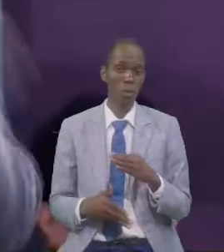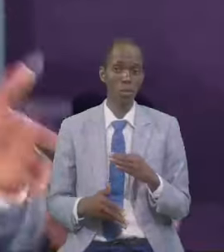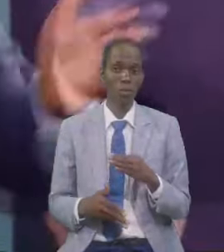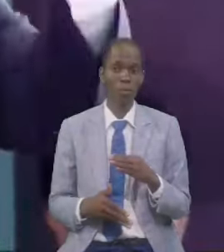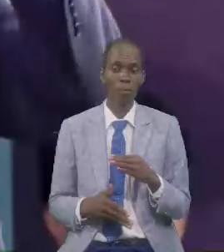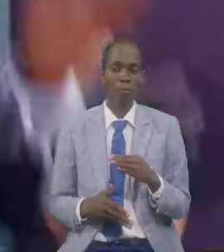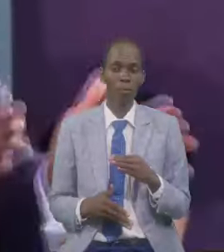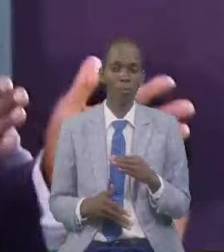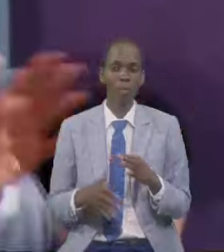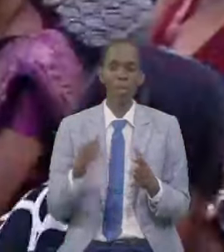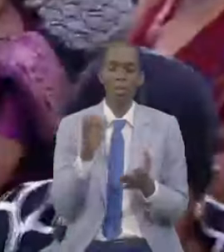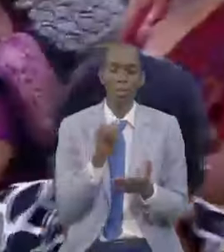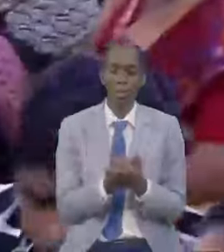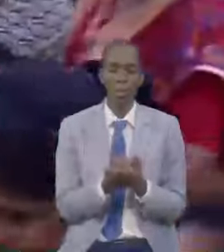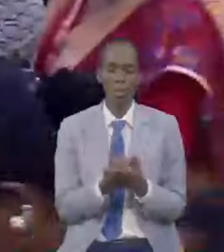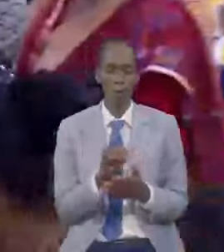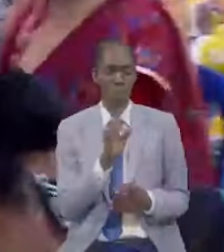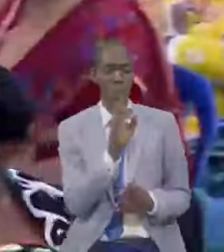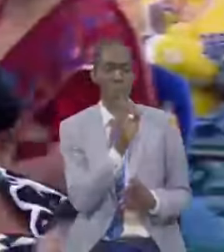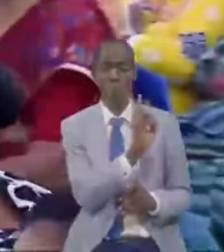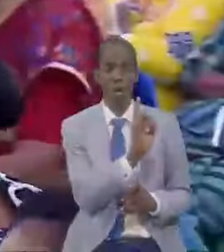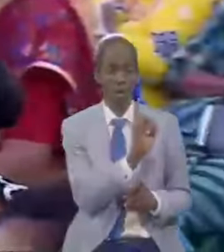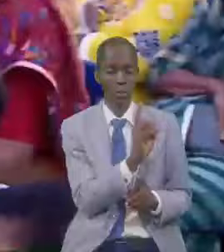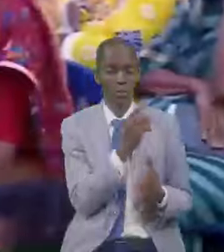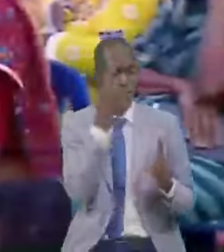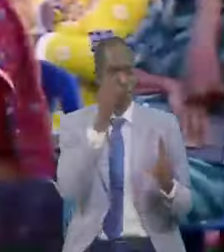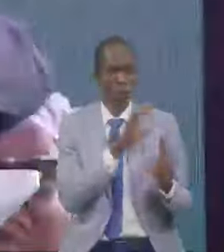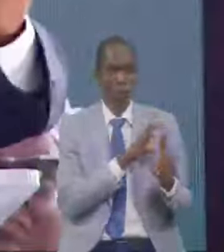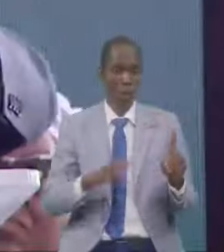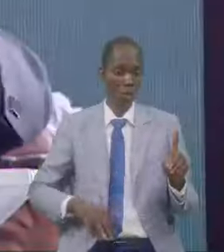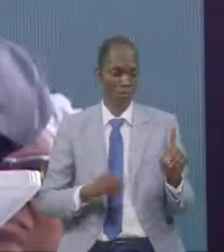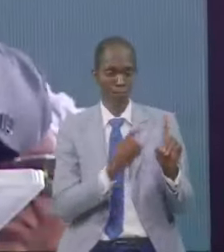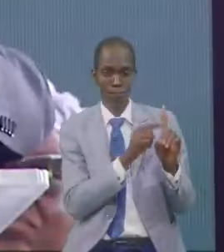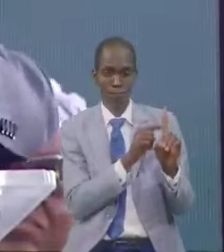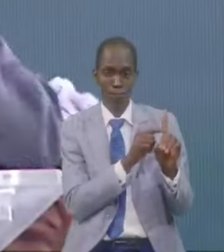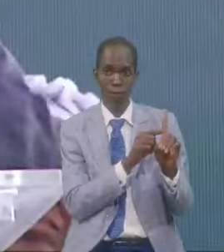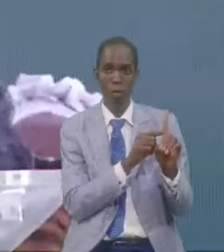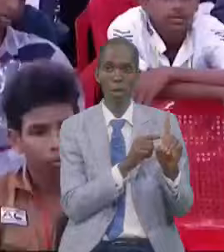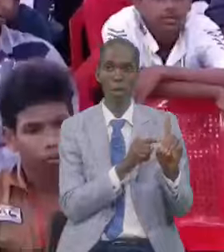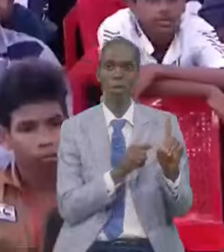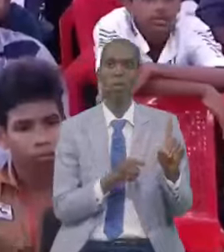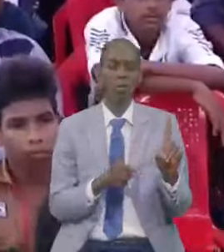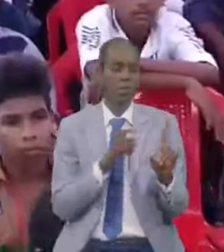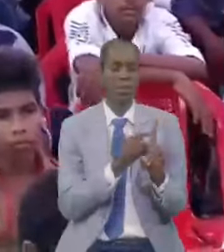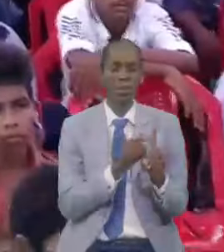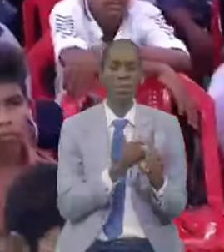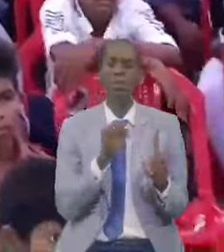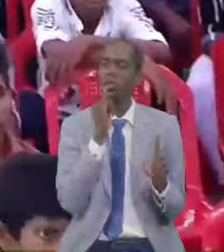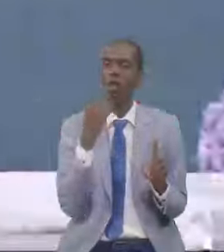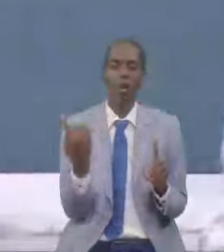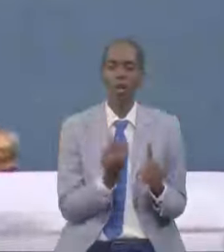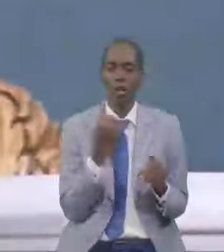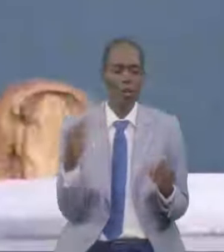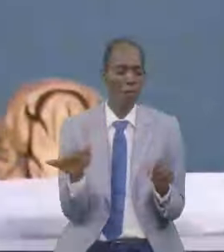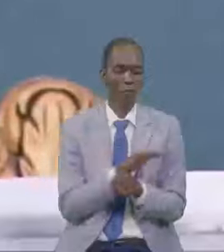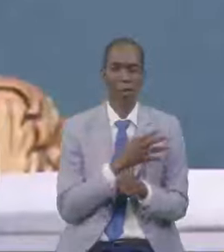integral number one, అది యథార్థమైన సంఖ్యలో ఒకటి. Always full and complete, ఎల్లప్పుడూ సంపూర్ణమైన స్థాయి.